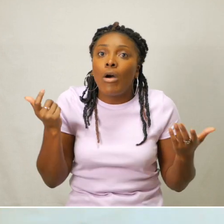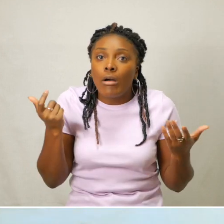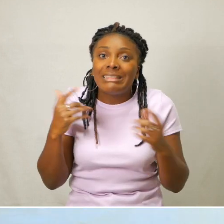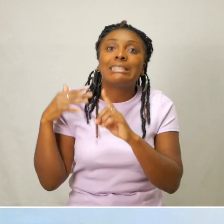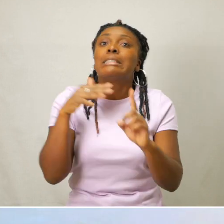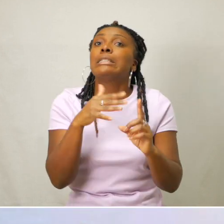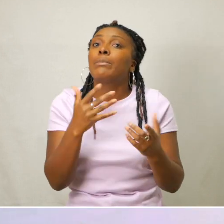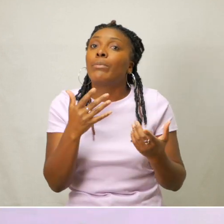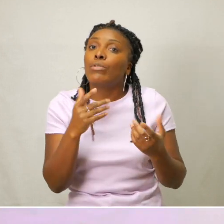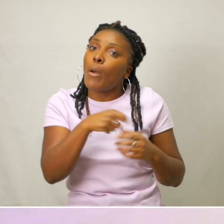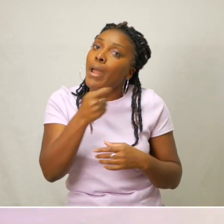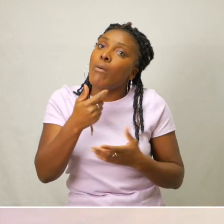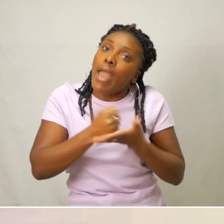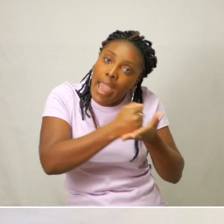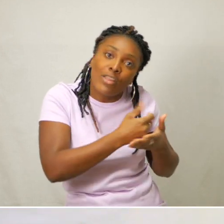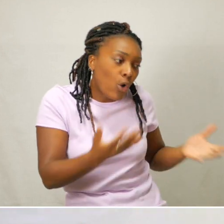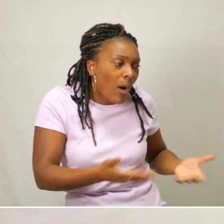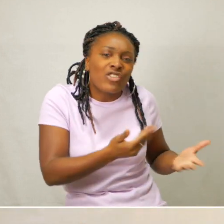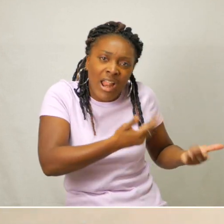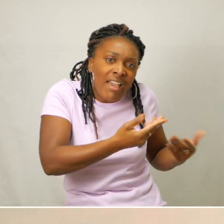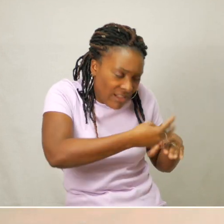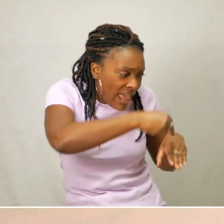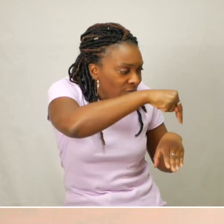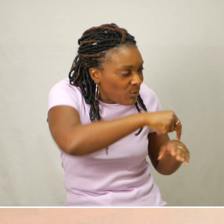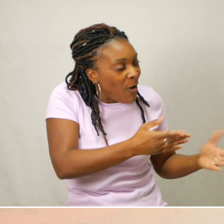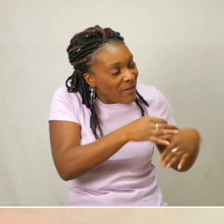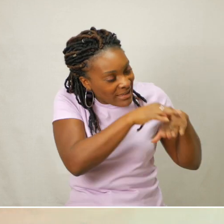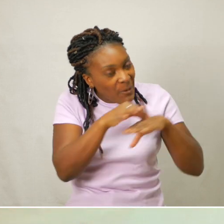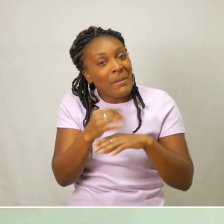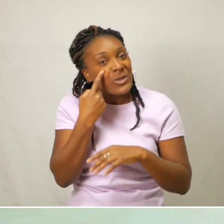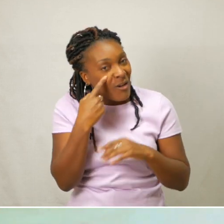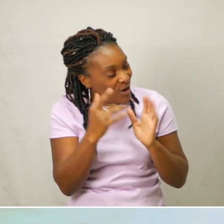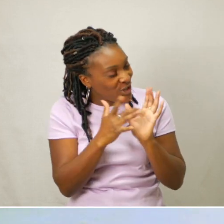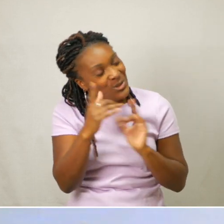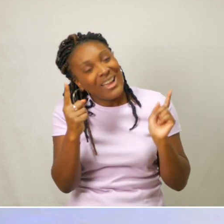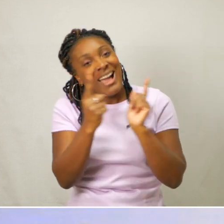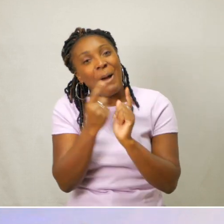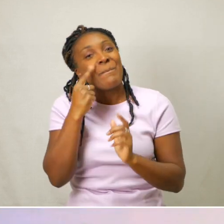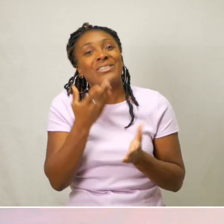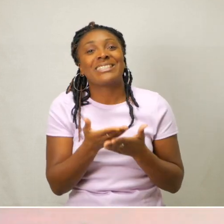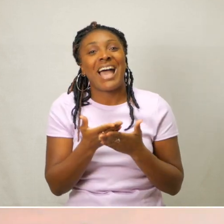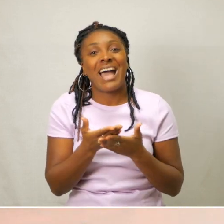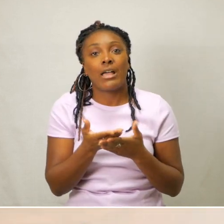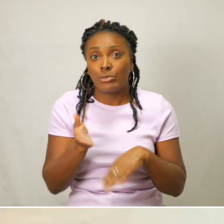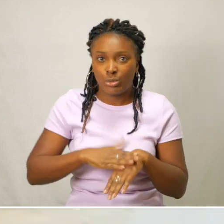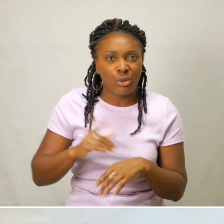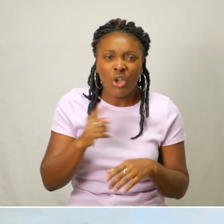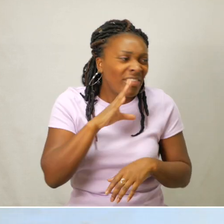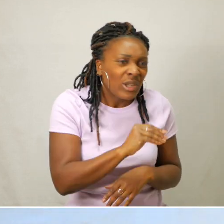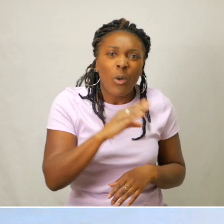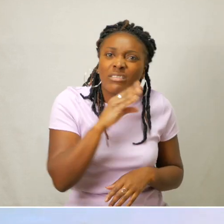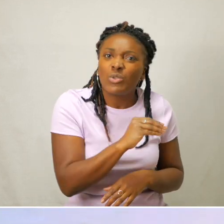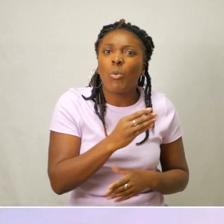les disciples, de dire on va t'encourager, lève-toi, on va t'amener vers Jésus. Et on peut parfois s'attendre à ceux qui sont les premiers à pouvoir